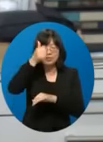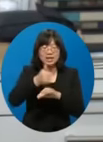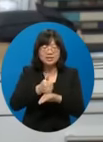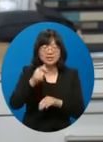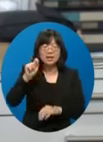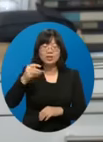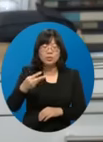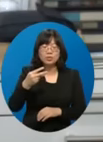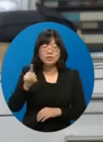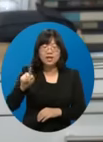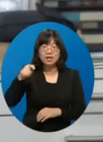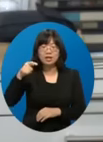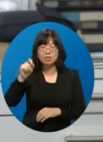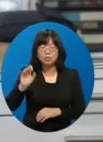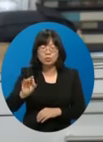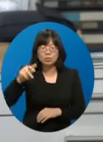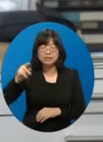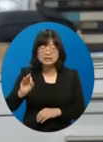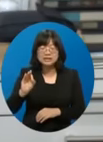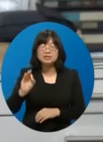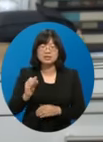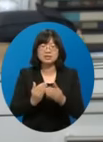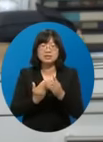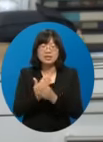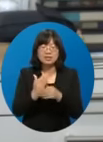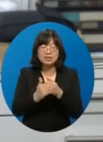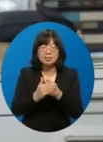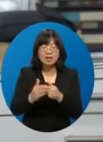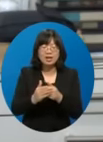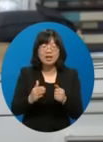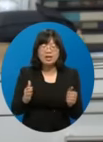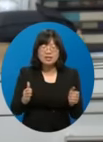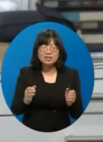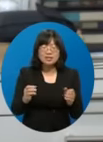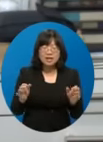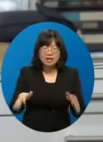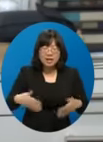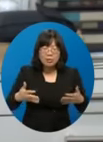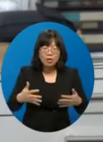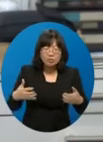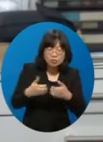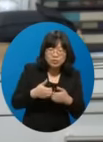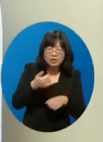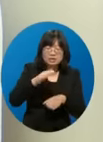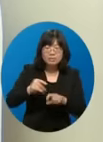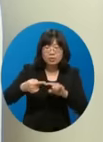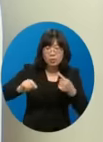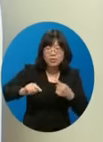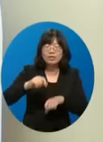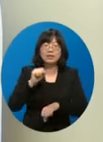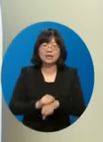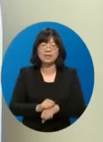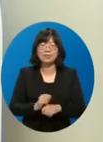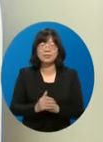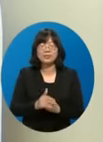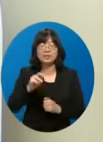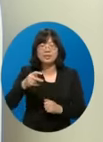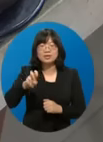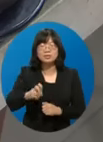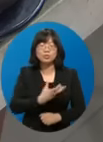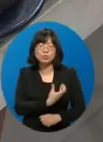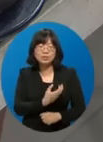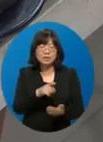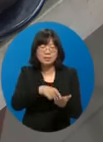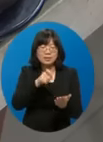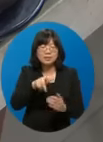골다공증이 와서 그 가벼운 충격에도 불구하고 골절이 잘 킬 수도 있습니다 칼슘은 우유나